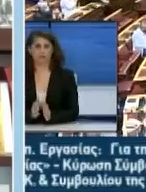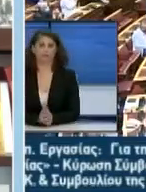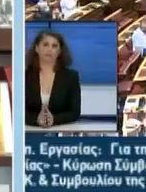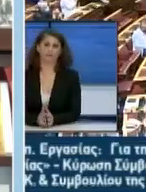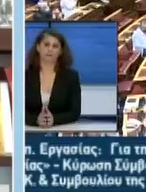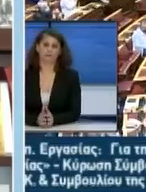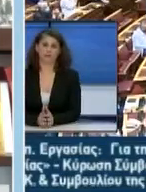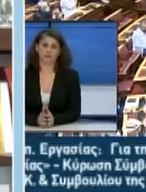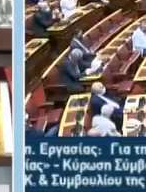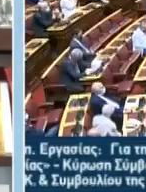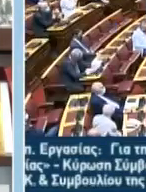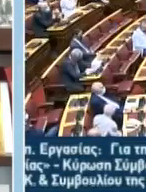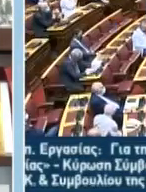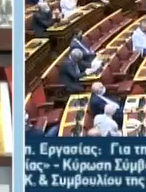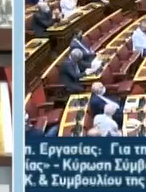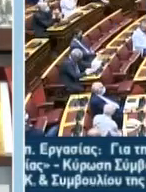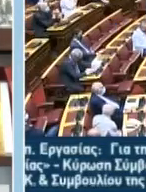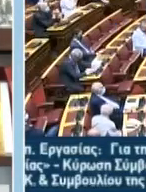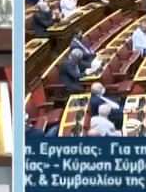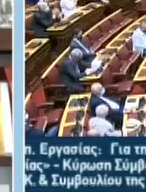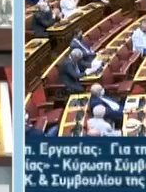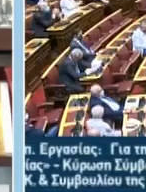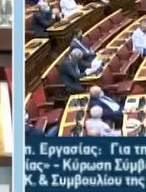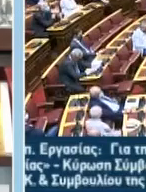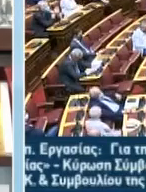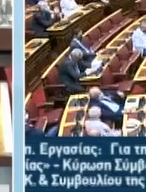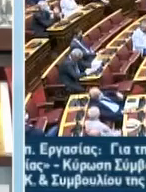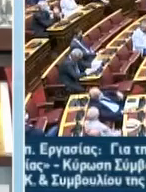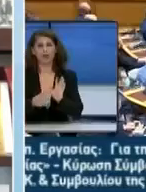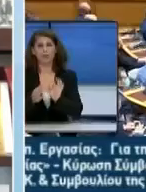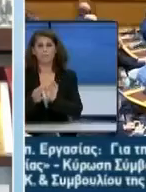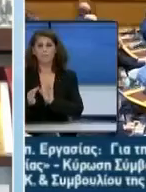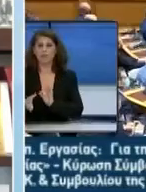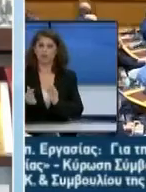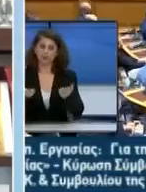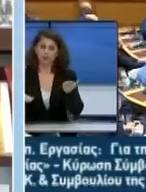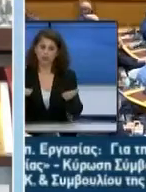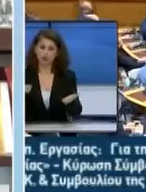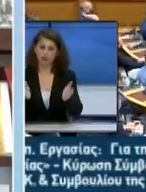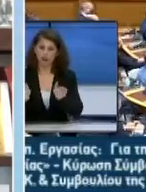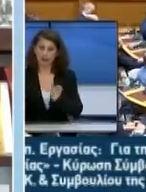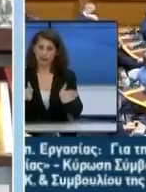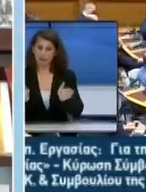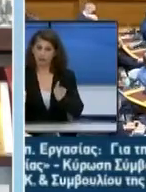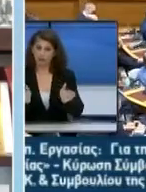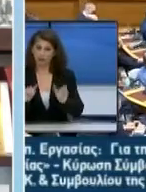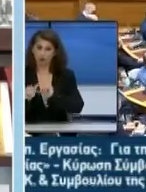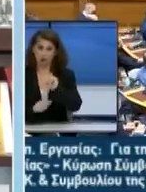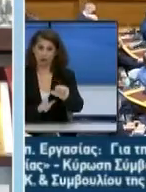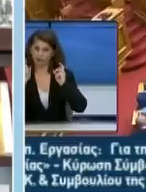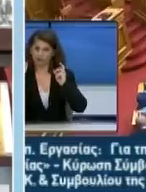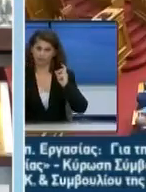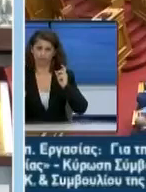λόγο, αν έχετε την καλοσύνη, επιτρέψτε μου. Βεβαίως. Θα πω το εξής, εγώ λυπάμαι ειλικρινά, γιατί, επιτρέψτε μου, σε μια τέτοια